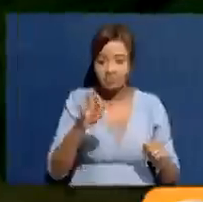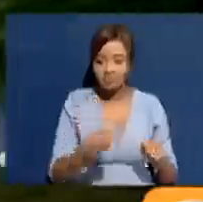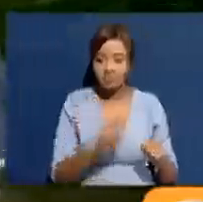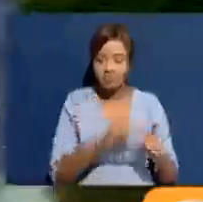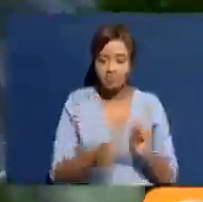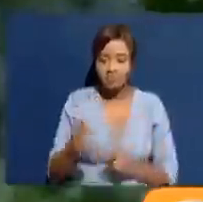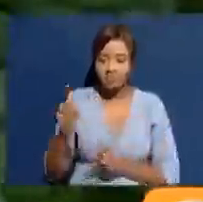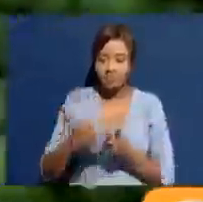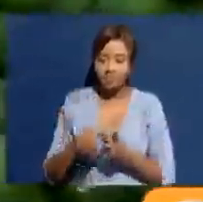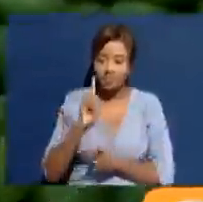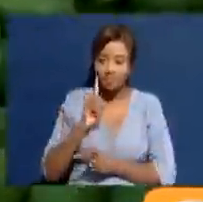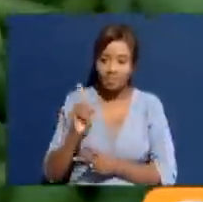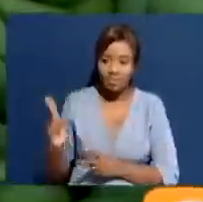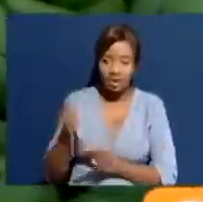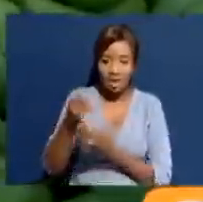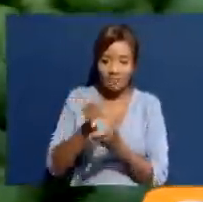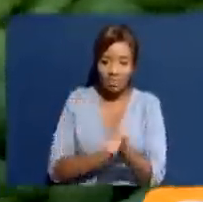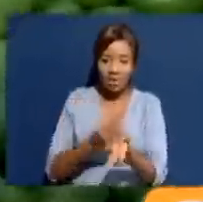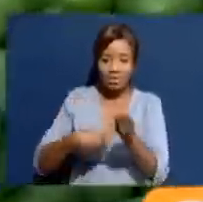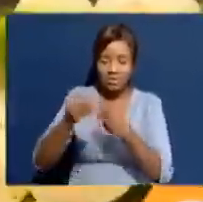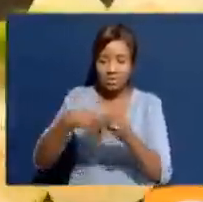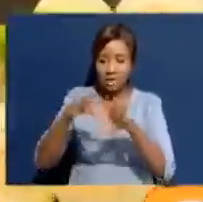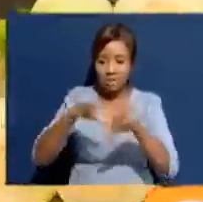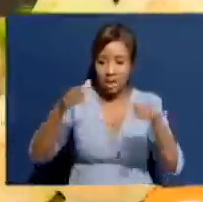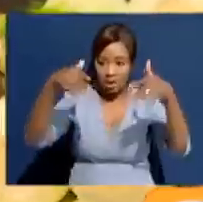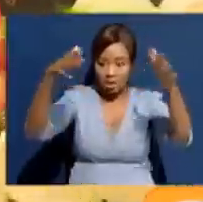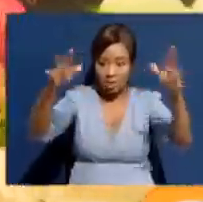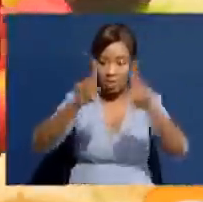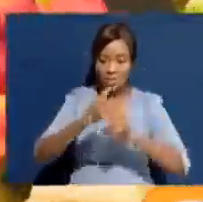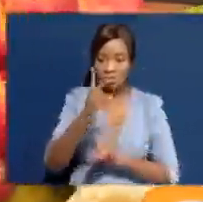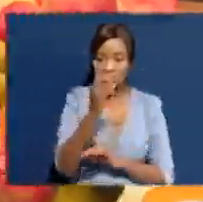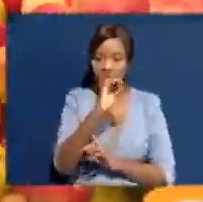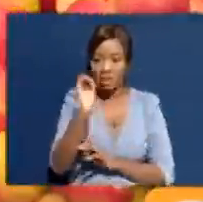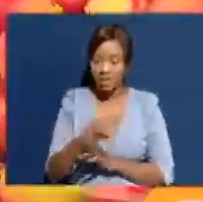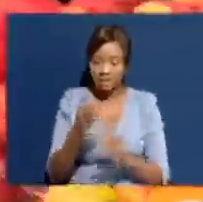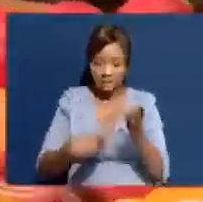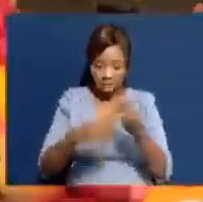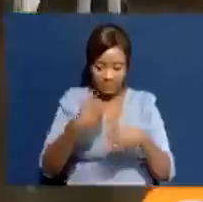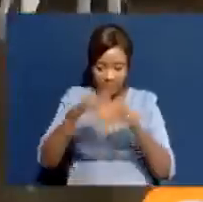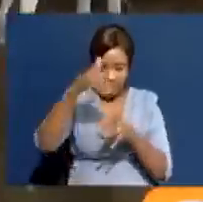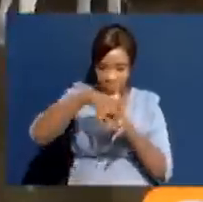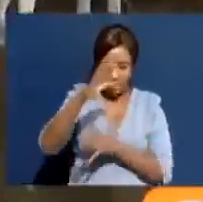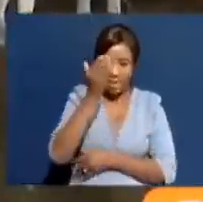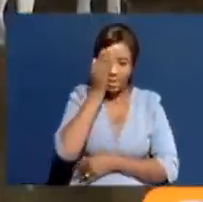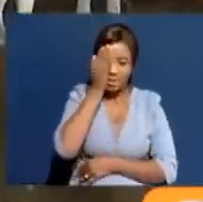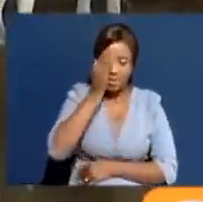ya parachichi huuzwa kwa masoko ya nje, huku asilimia 20 ikiuzwa nchini Israeli.